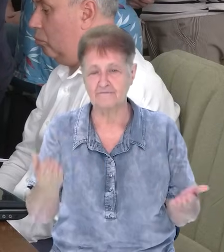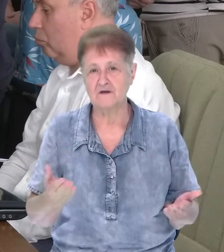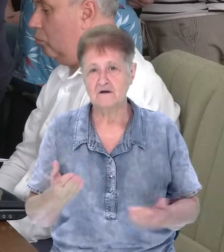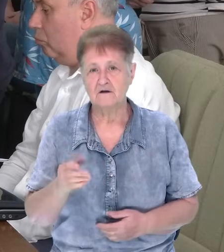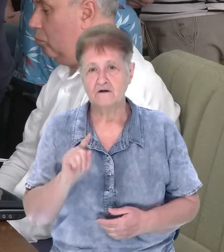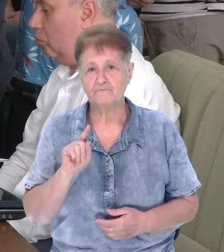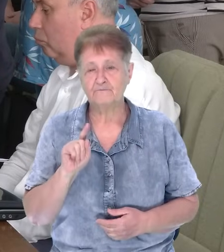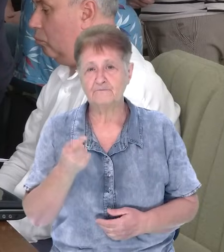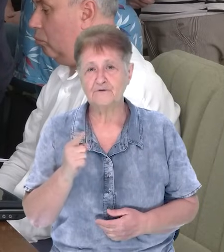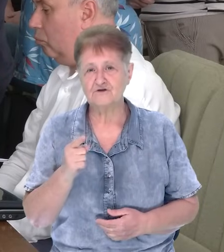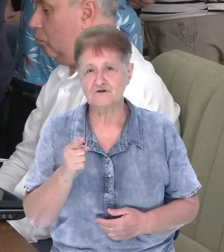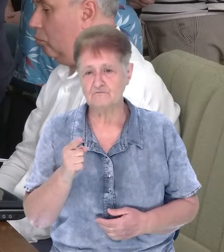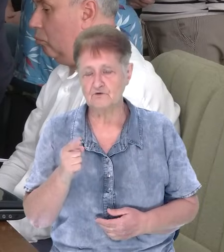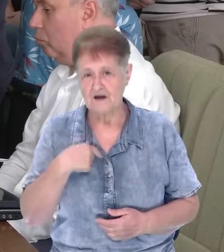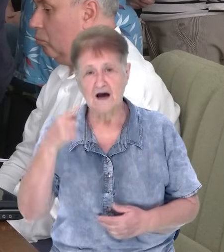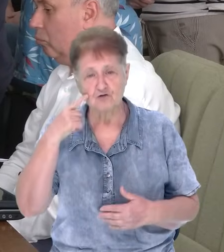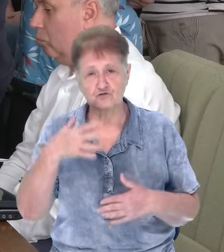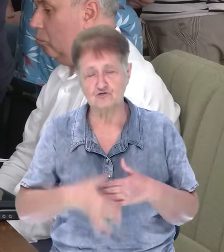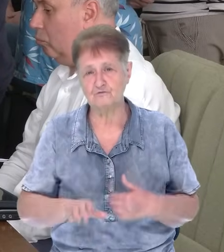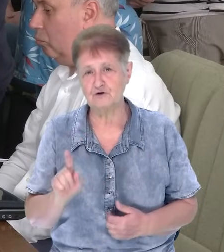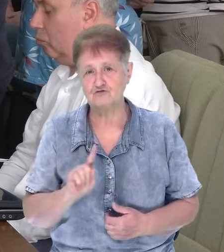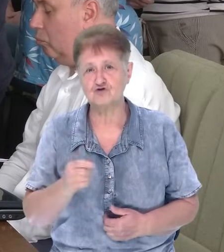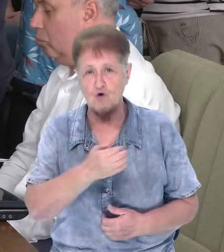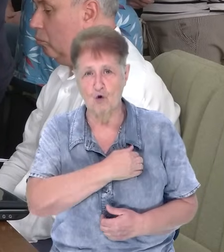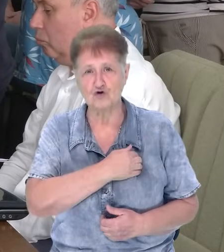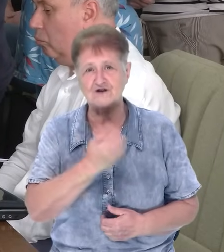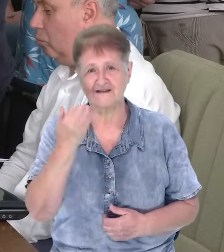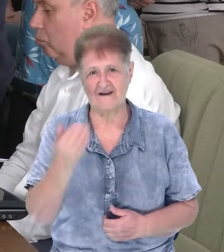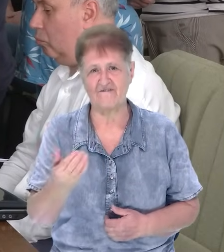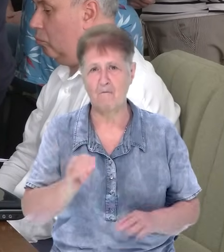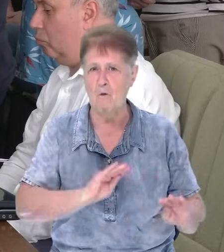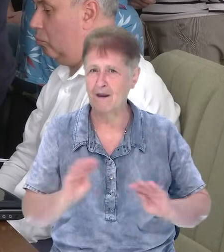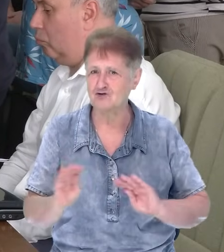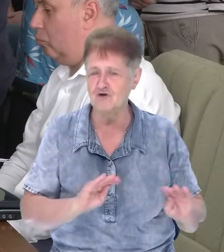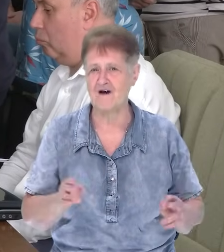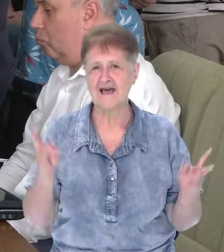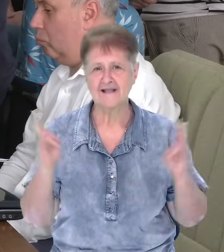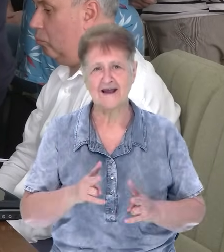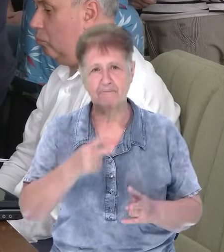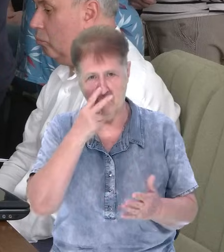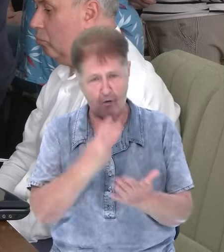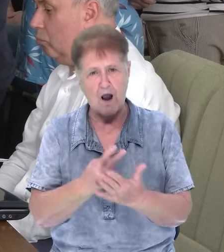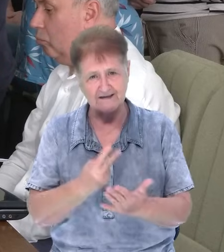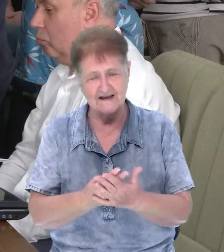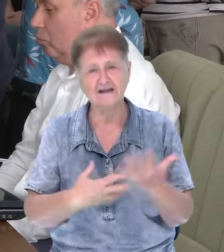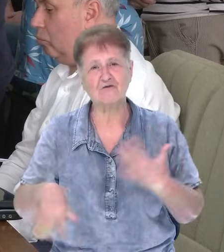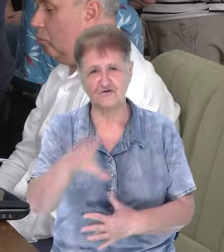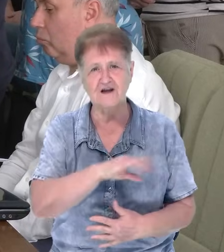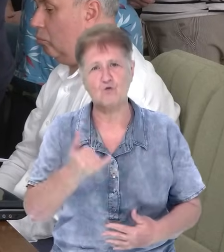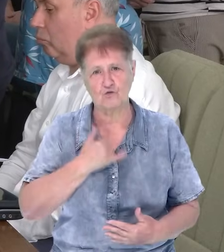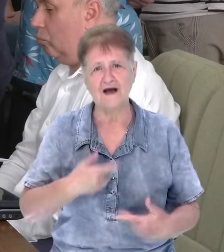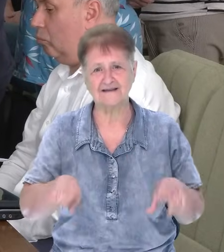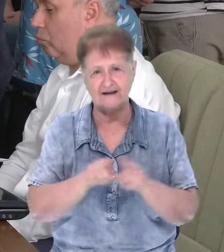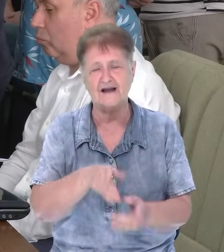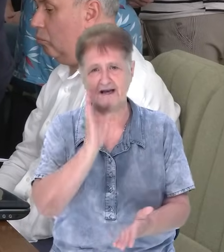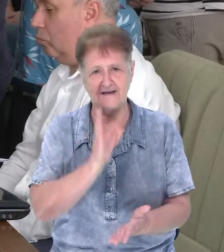на сьогоднішній день робимо? Я розумію, що хочеться вам влаштувати, вам треба показати, що ось це у нас такий